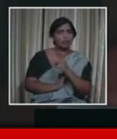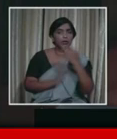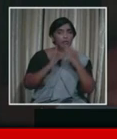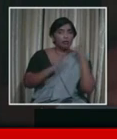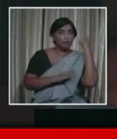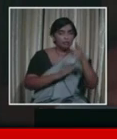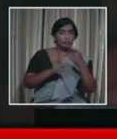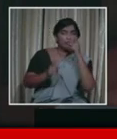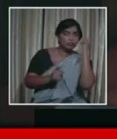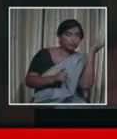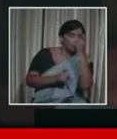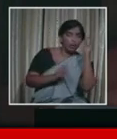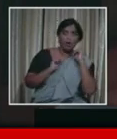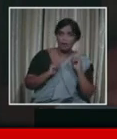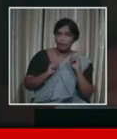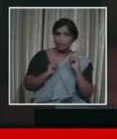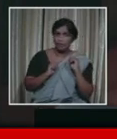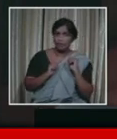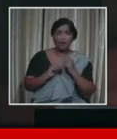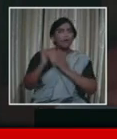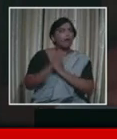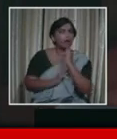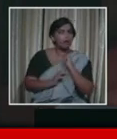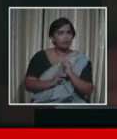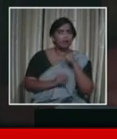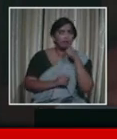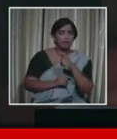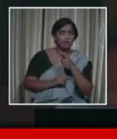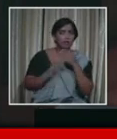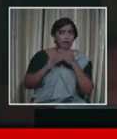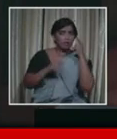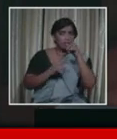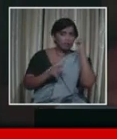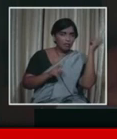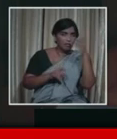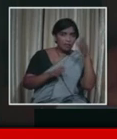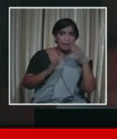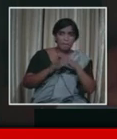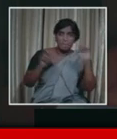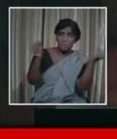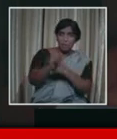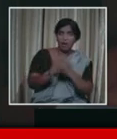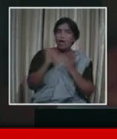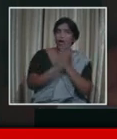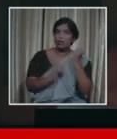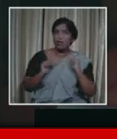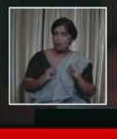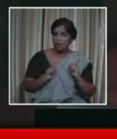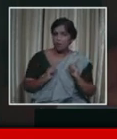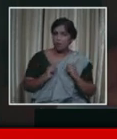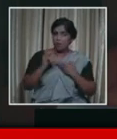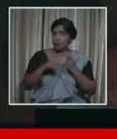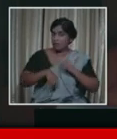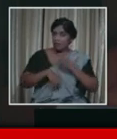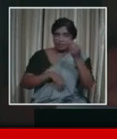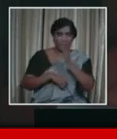වල ලොකේෂන් ෂෙයා කරන්න? කාටද අයිතිය තියෙන්නේ එක එක්කෙනාගේ ගෙවල් වල ලොකේෂන් ෂෙයා කරගෙන මිනි මරන්න? එහෙම කරන් ඉඩ දෙන්නට